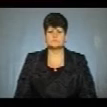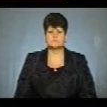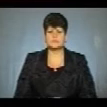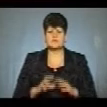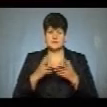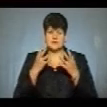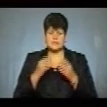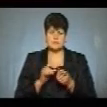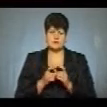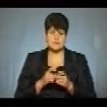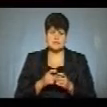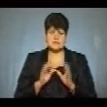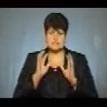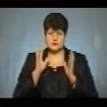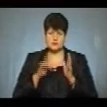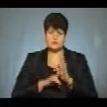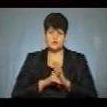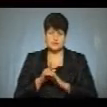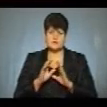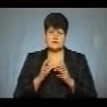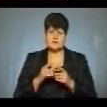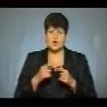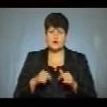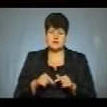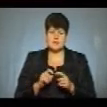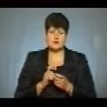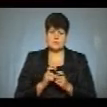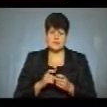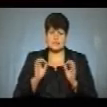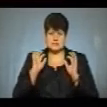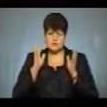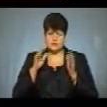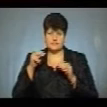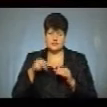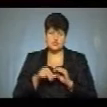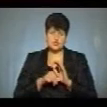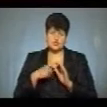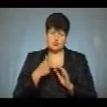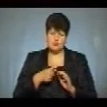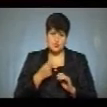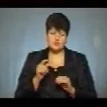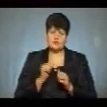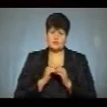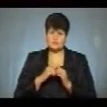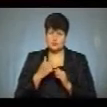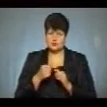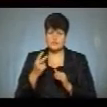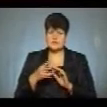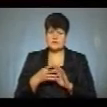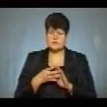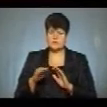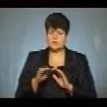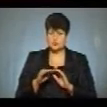Всесвітній день боротьби з інсультом започаткувала Всесвітня організація боротьби з інсультом у 2006 році. Щорічно 29